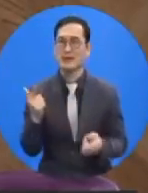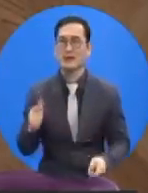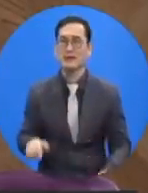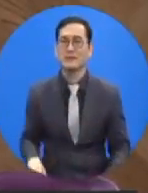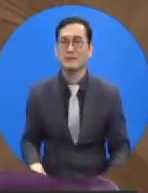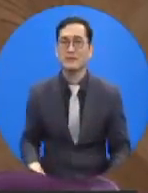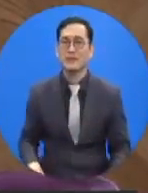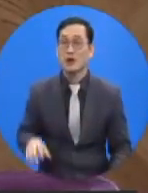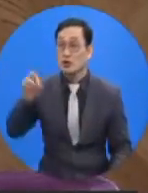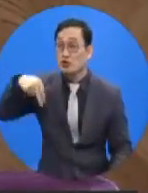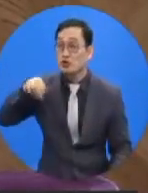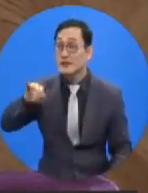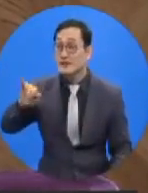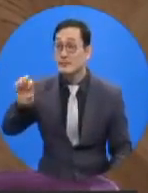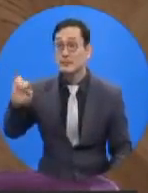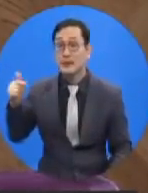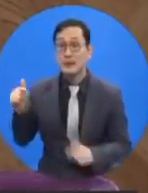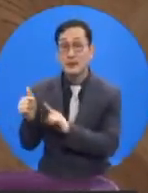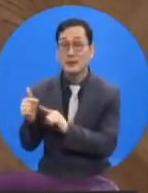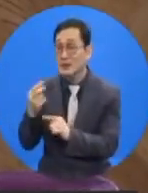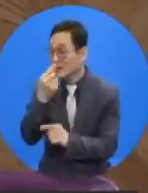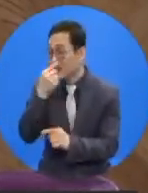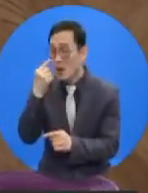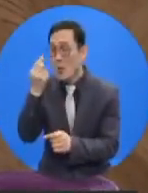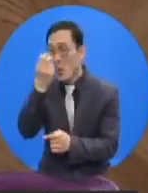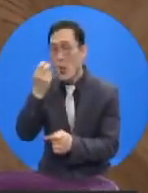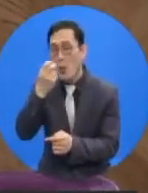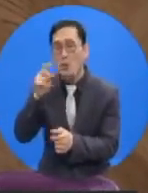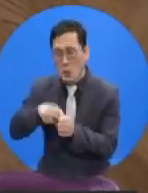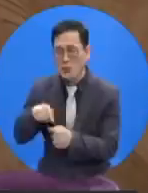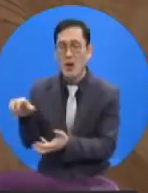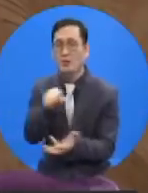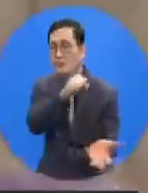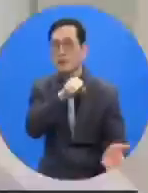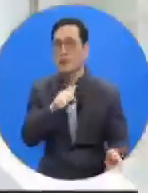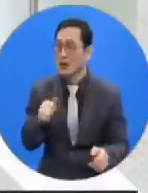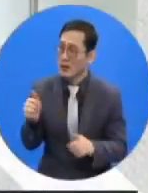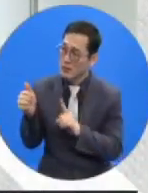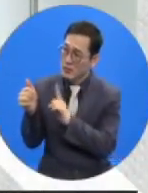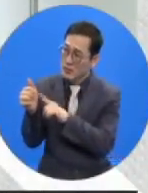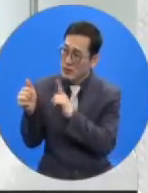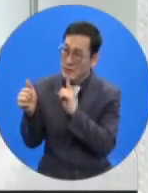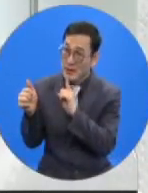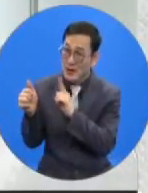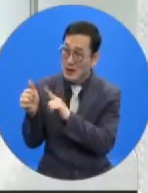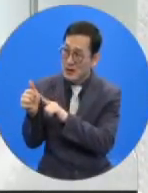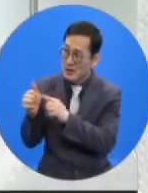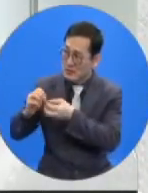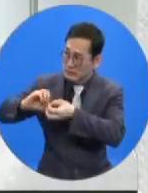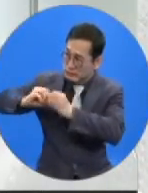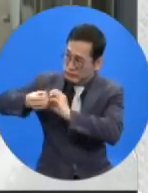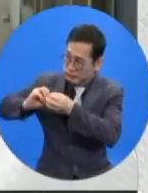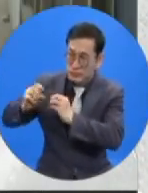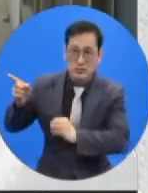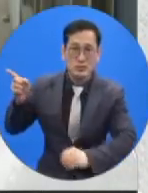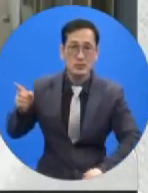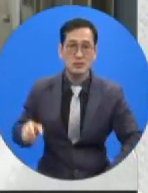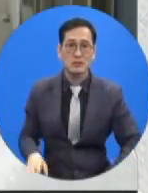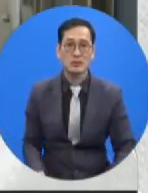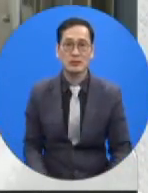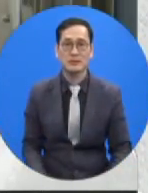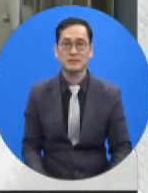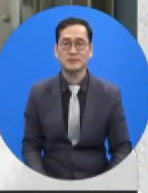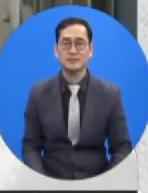작가도 본인의 얘기를 분명히 좀 할 필요가 있다고 생각을 해요. 왜? 국민을 대상으로 정말 말도 안 되는 억지를 썼는데 이것이 법정 증언을